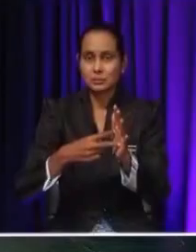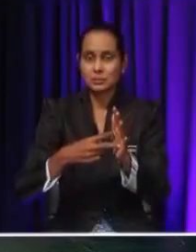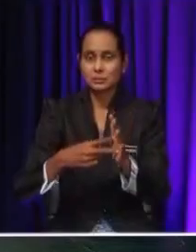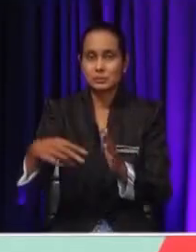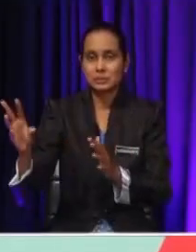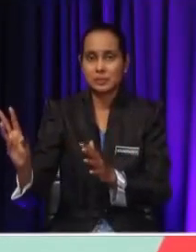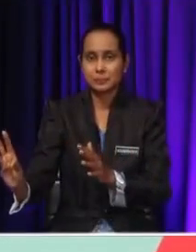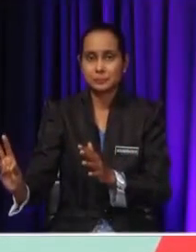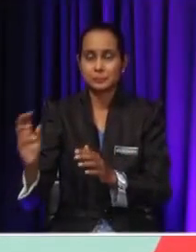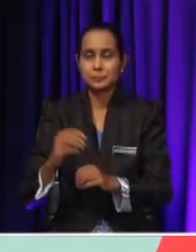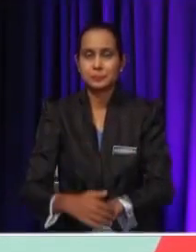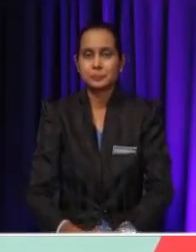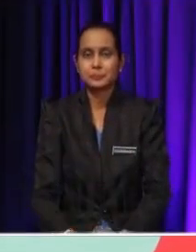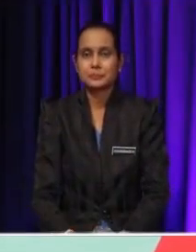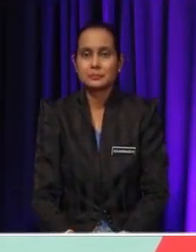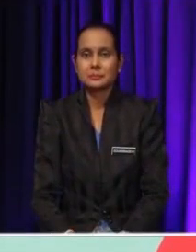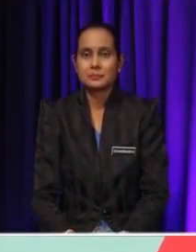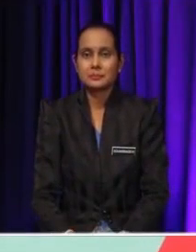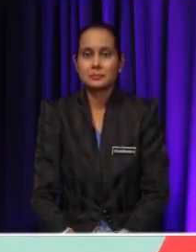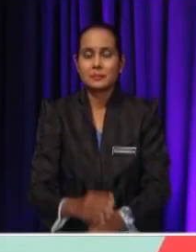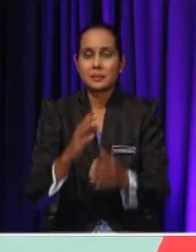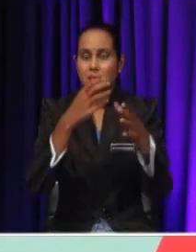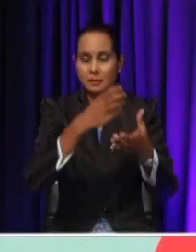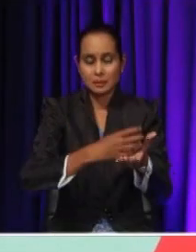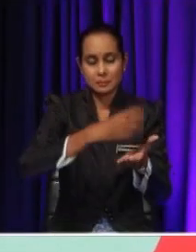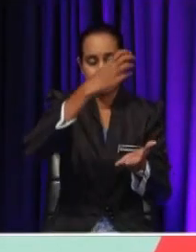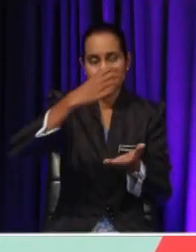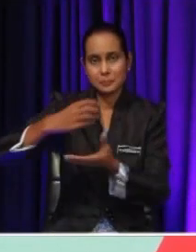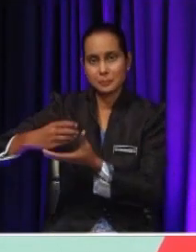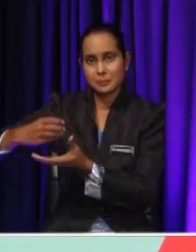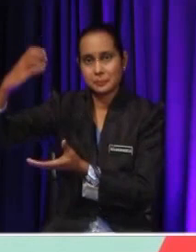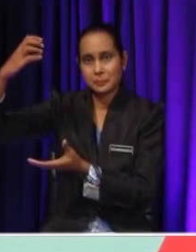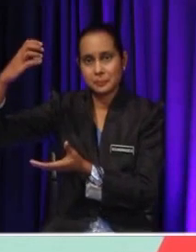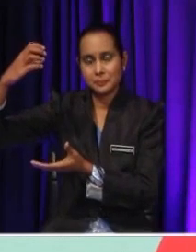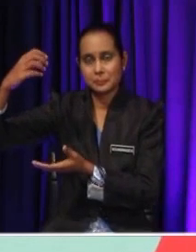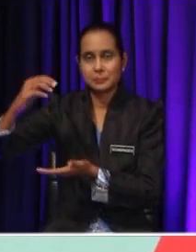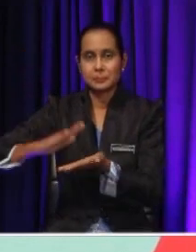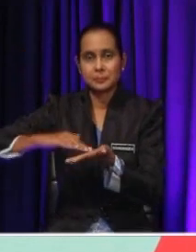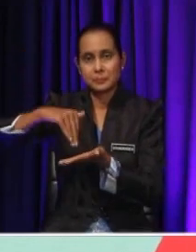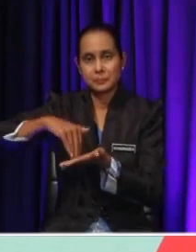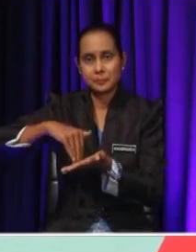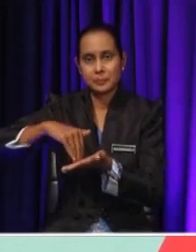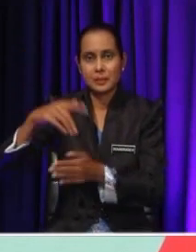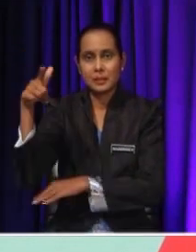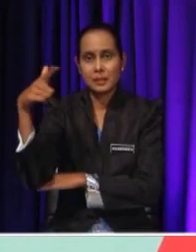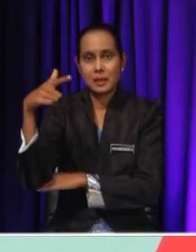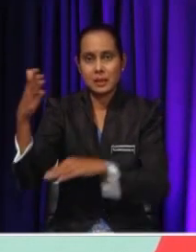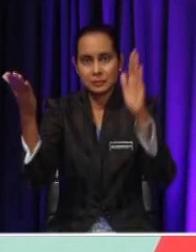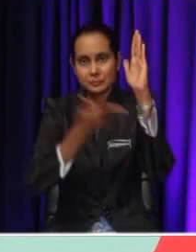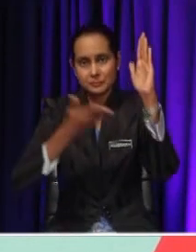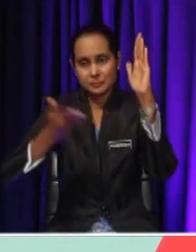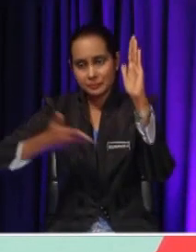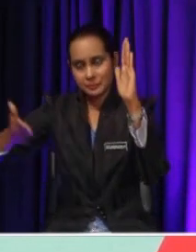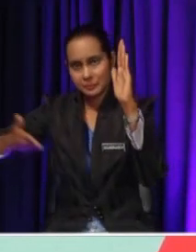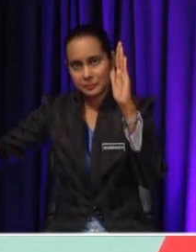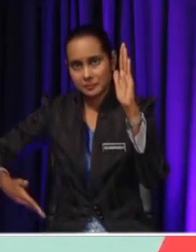dari saja itu ialah batu nisan ditegakkan dan Lalang ditebas mereka berdoa untuk bonde